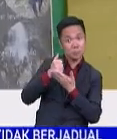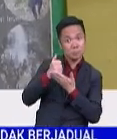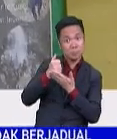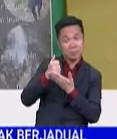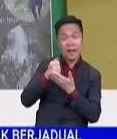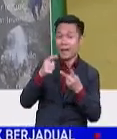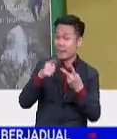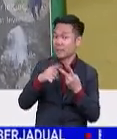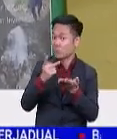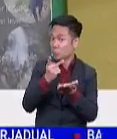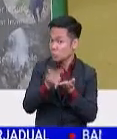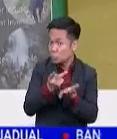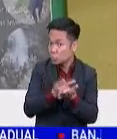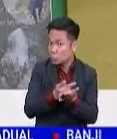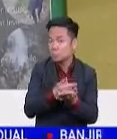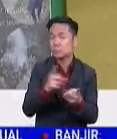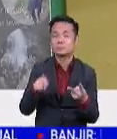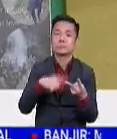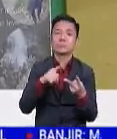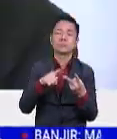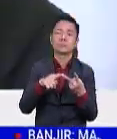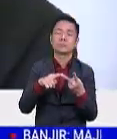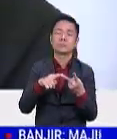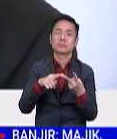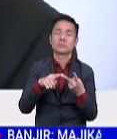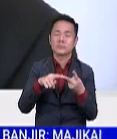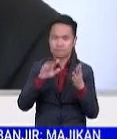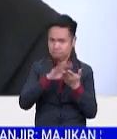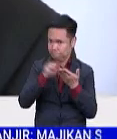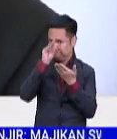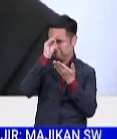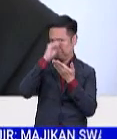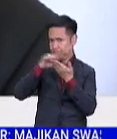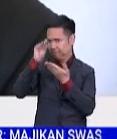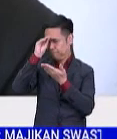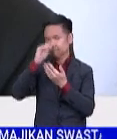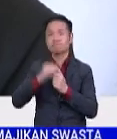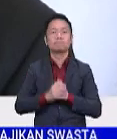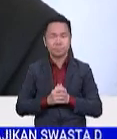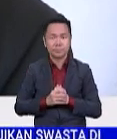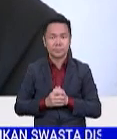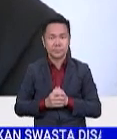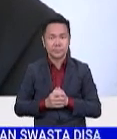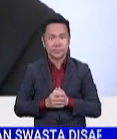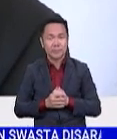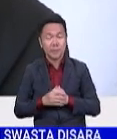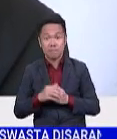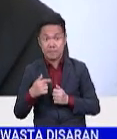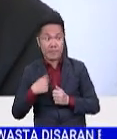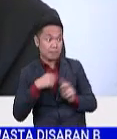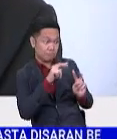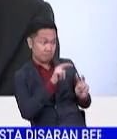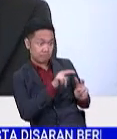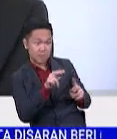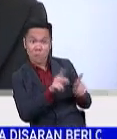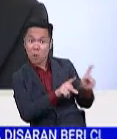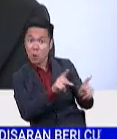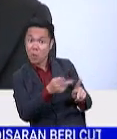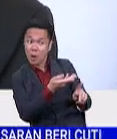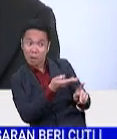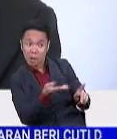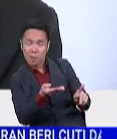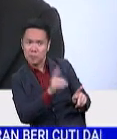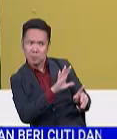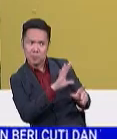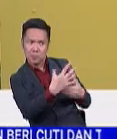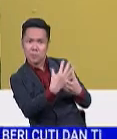segi kursus-kursus yang berkaitan kamu kita Timur mereka punya Multivision dalam matte